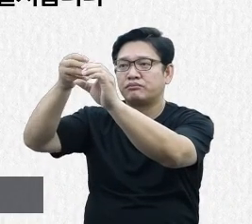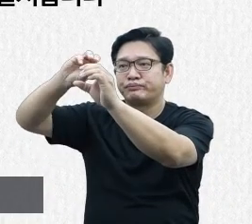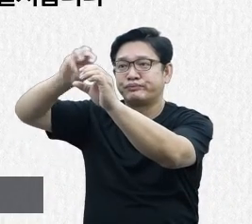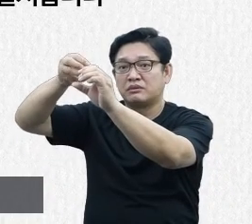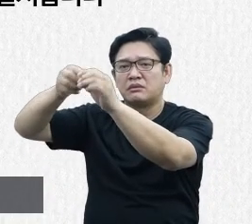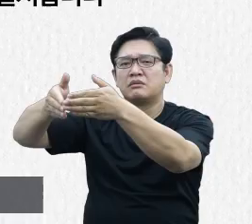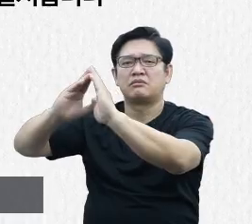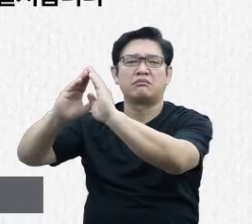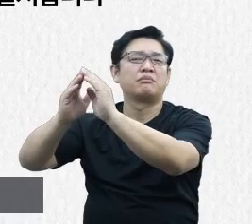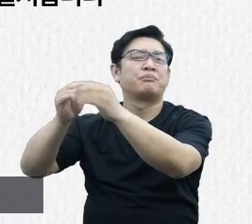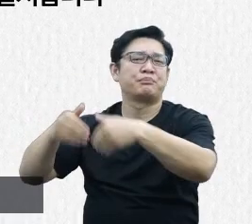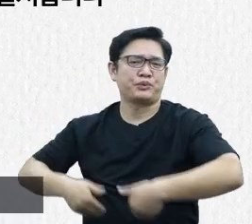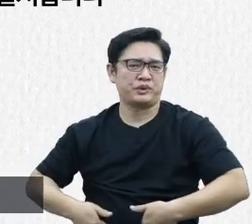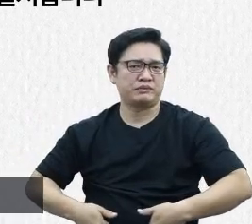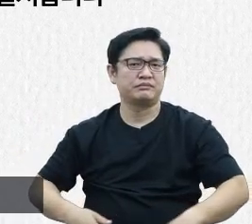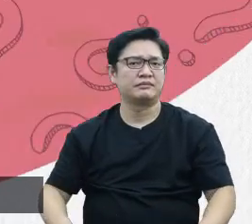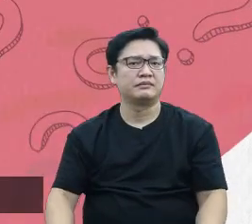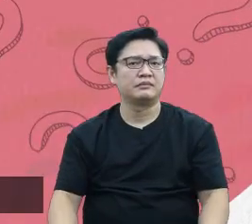합니다.